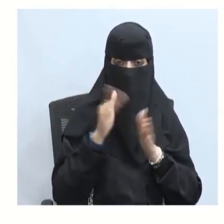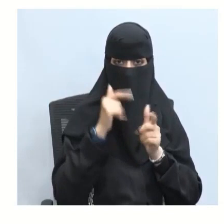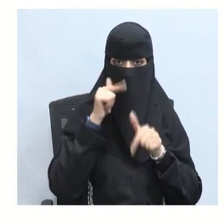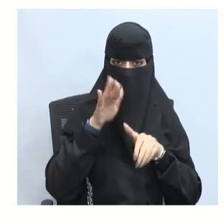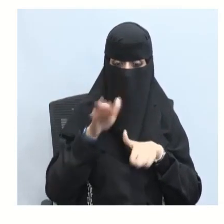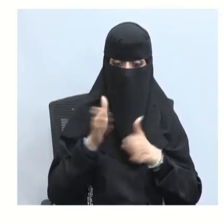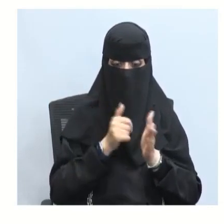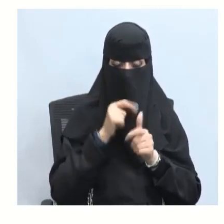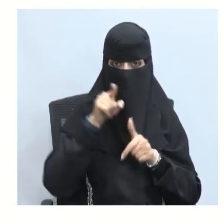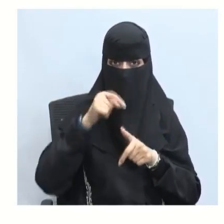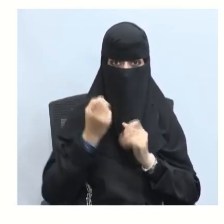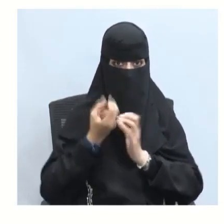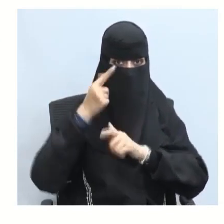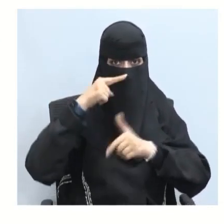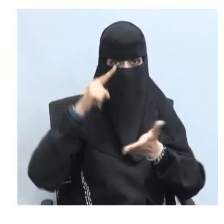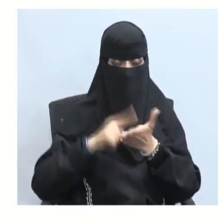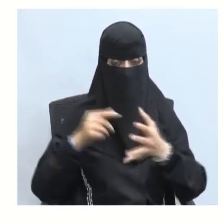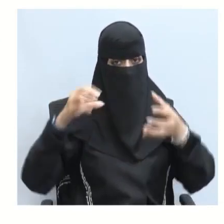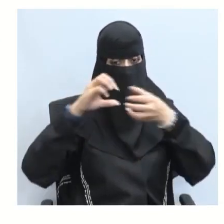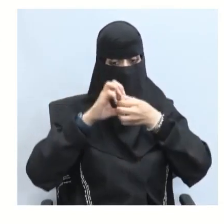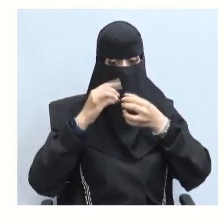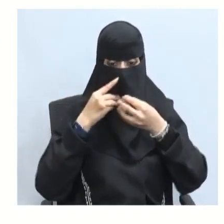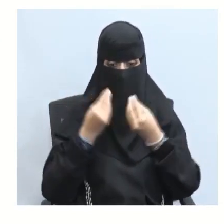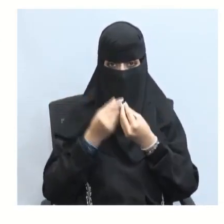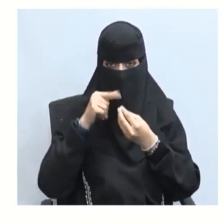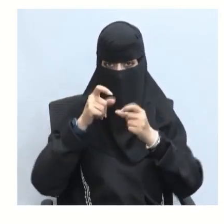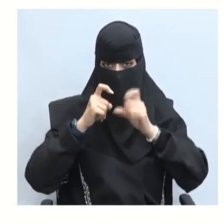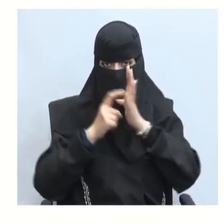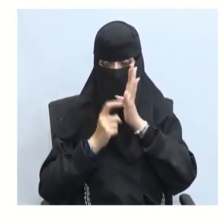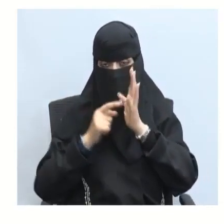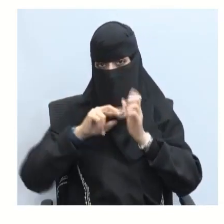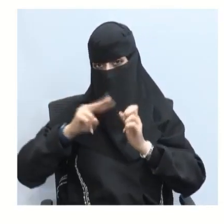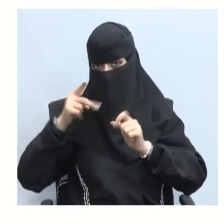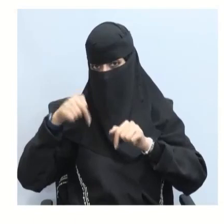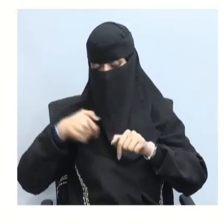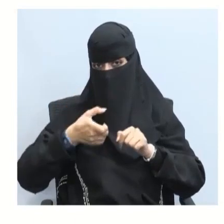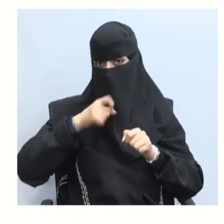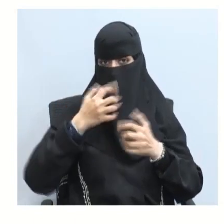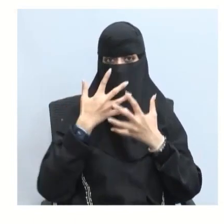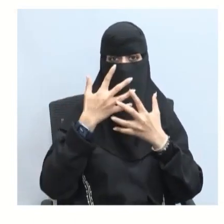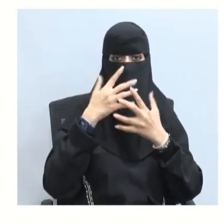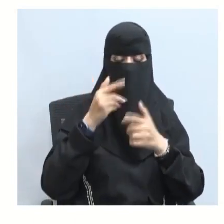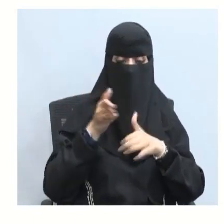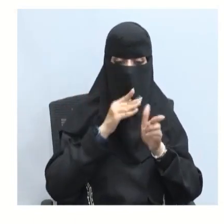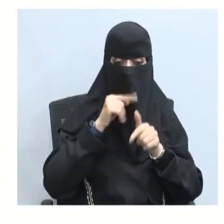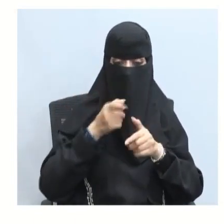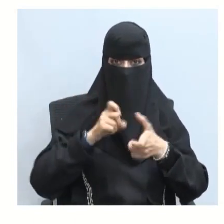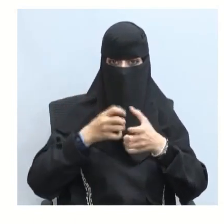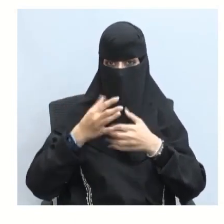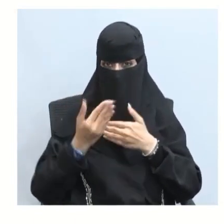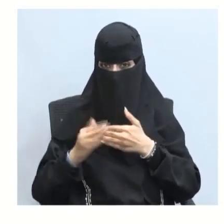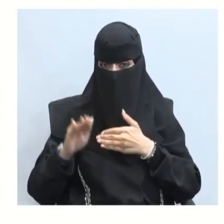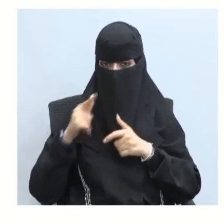اذا هل تتوقع ان يحدث اتحاد مع عناصر اخرى كالاكس جين مثلا اي ازيل مثلا الهيدروجين